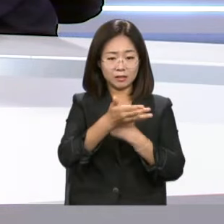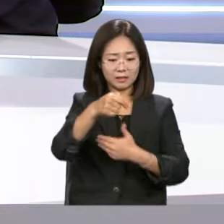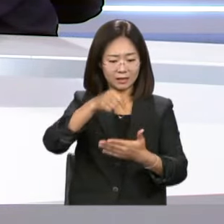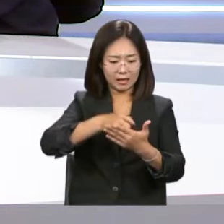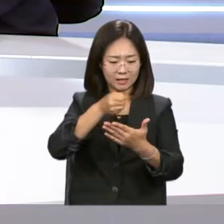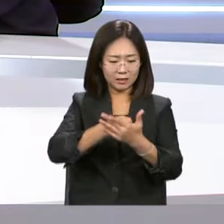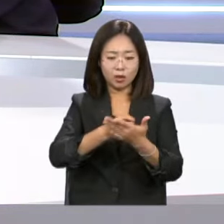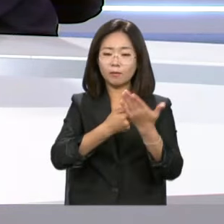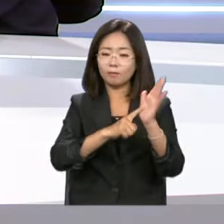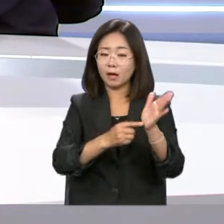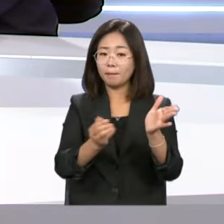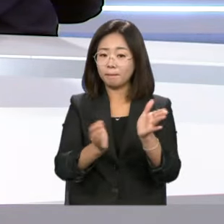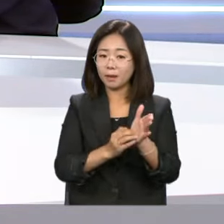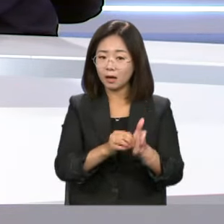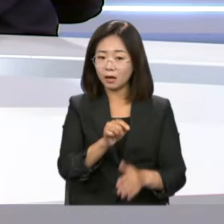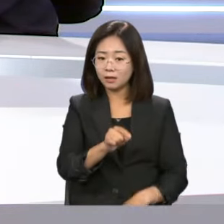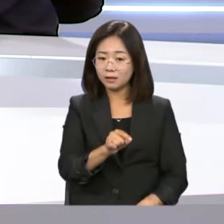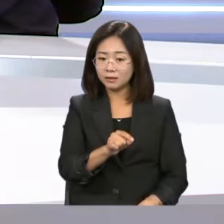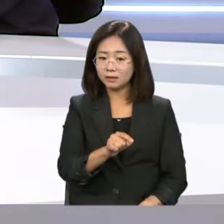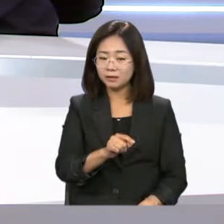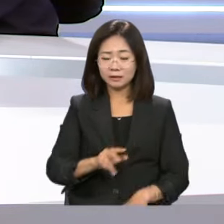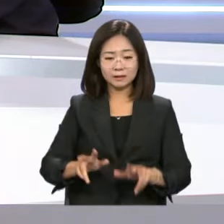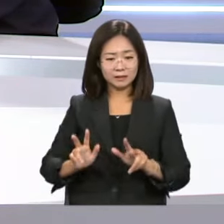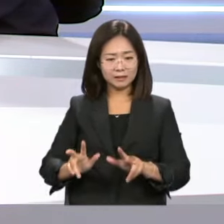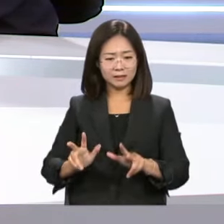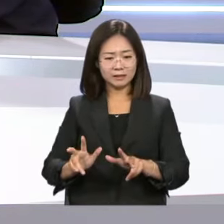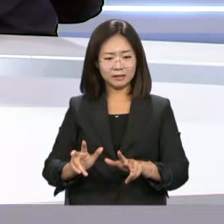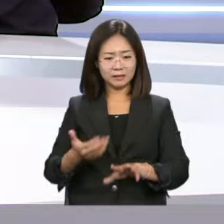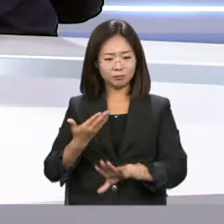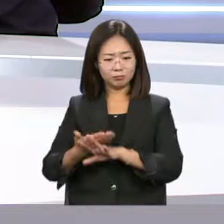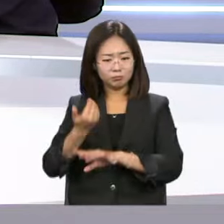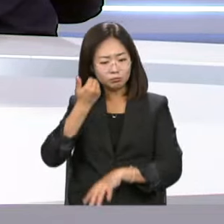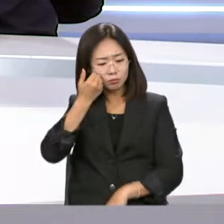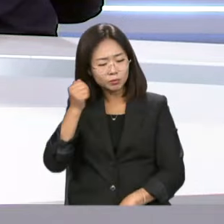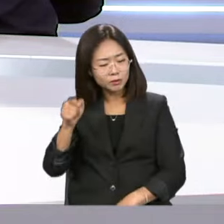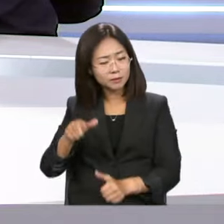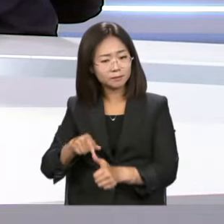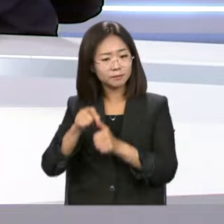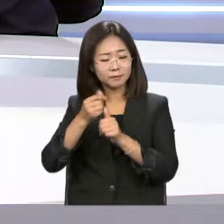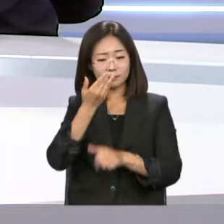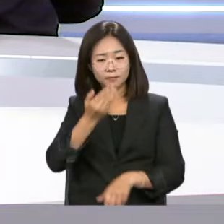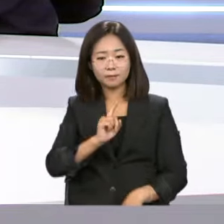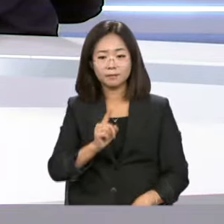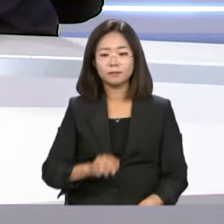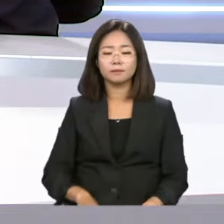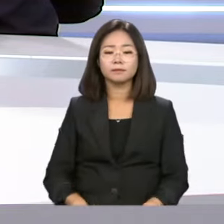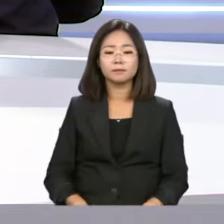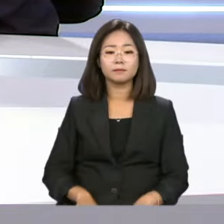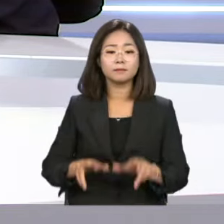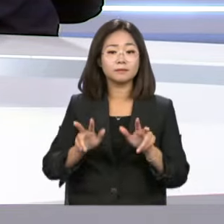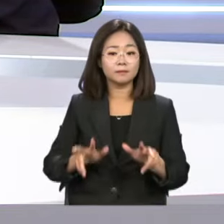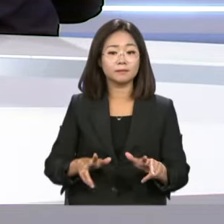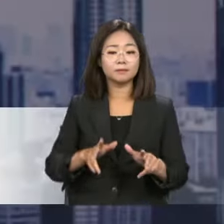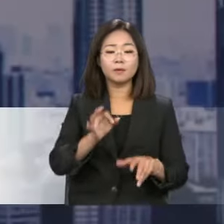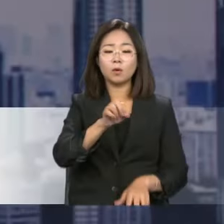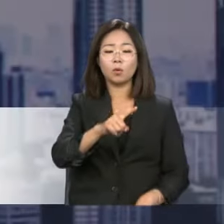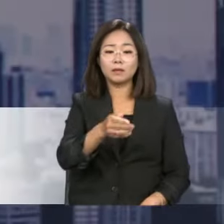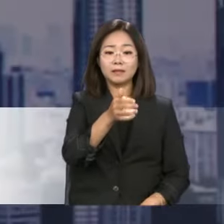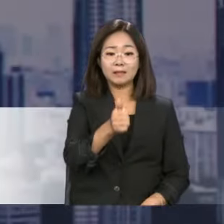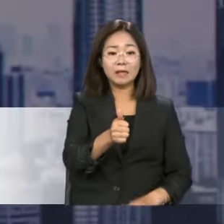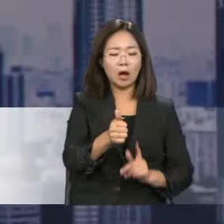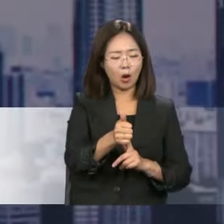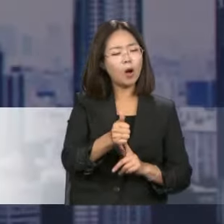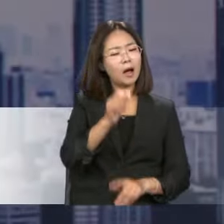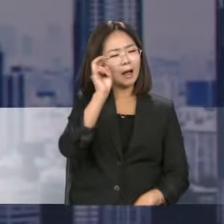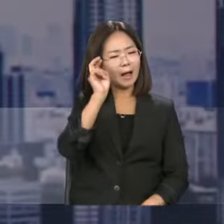예정됐다 이런 소식 전해드렸는데 사실 아직까지 다른 인물이 뽑힐 가능성도 남아 있는 거죠 그렇습니다 현재까지 원일 용전 장관이